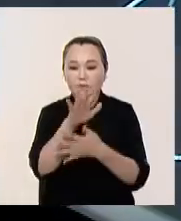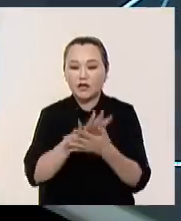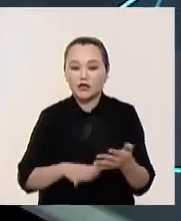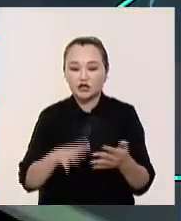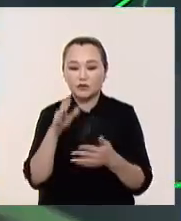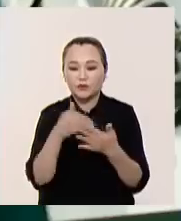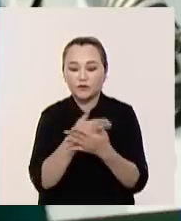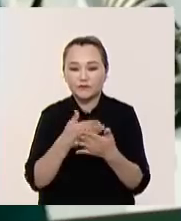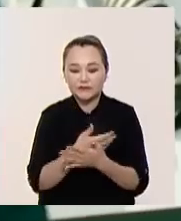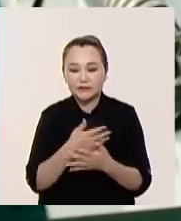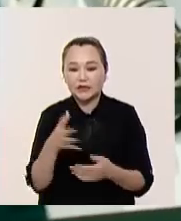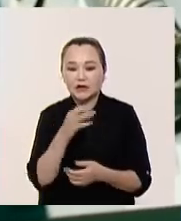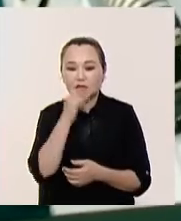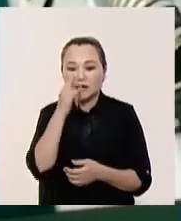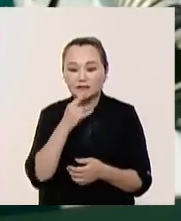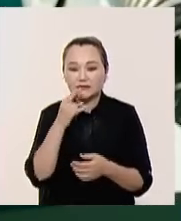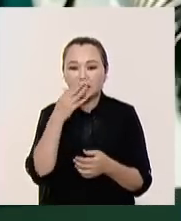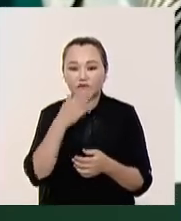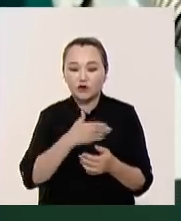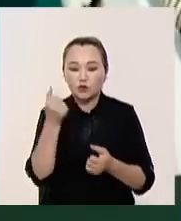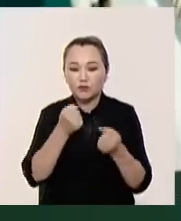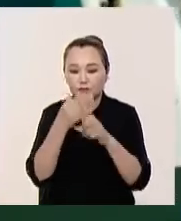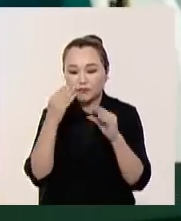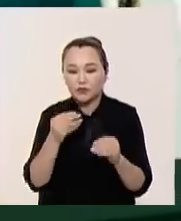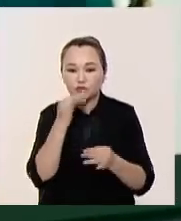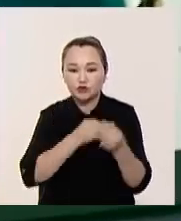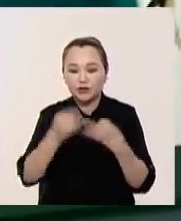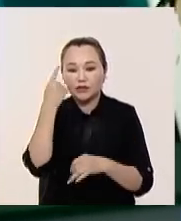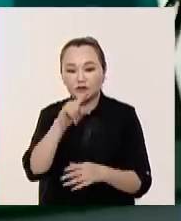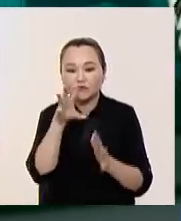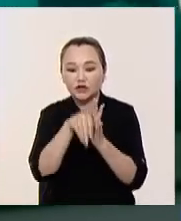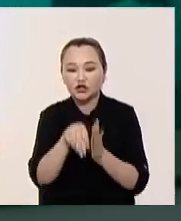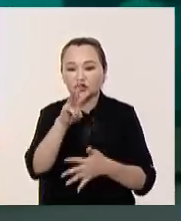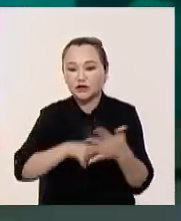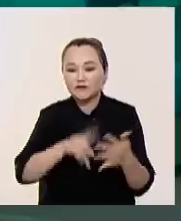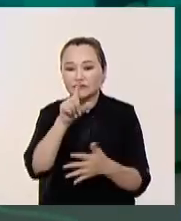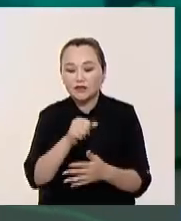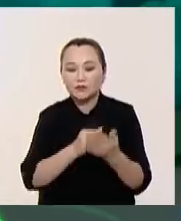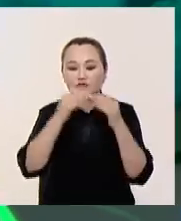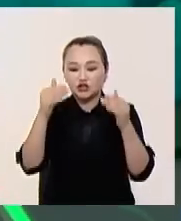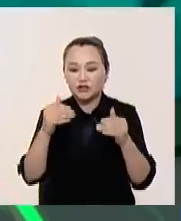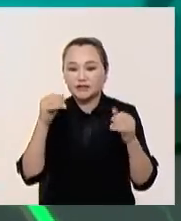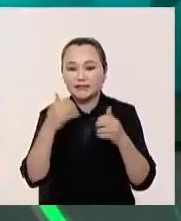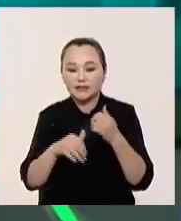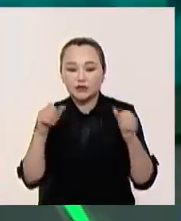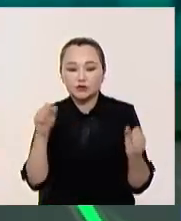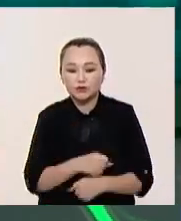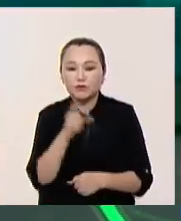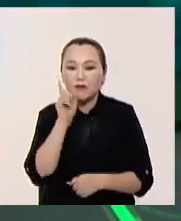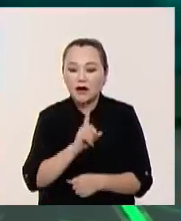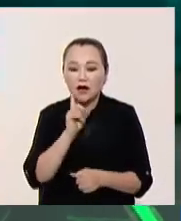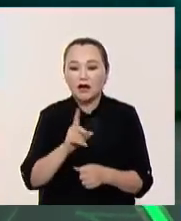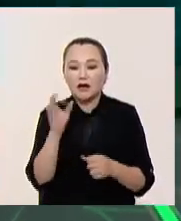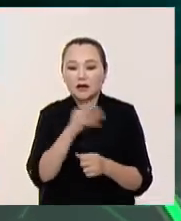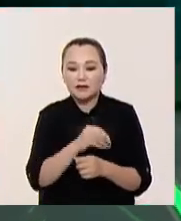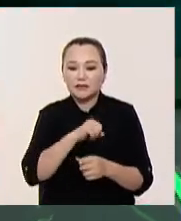Продолжаем Информбюро. Казахстанские автолюбители обсуждают идею внедрения штрафа за превышение средней скорости. Пока ни термин,